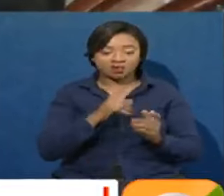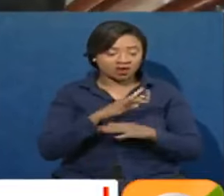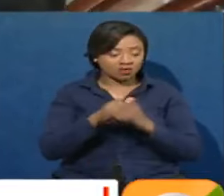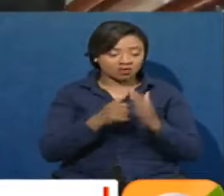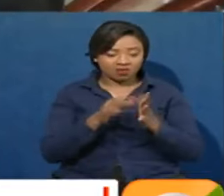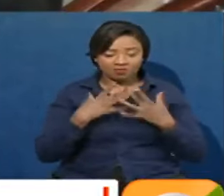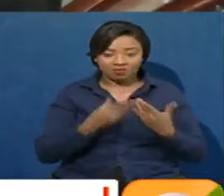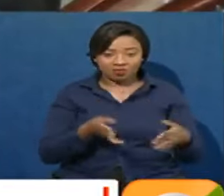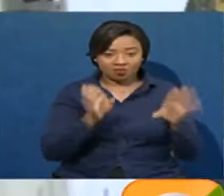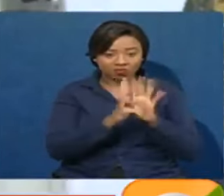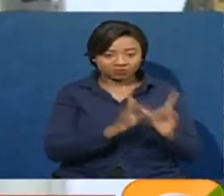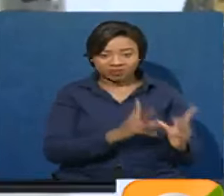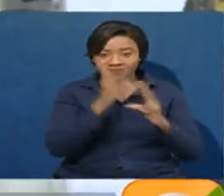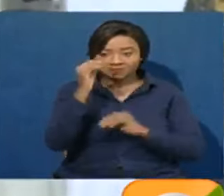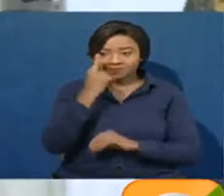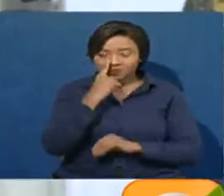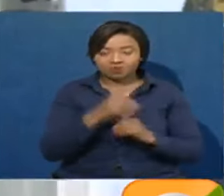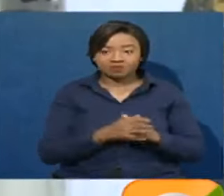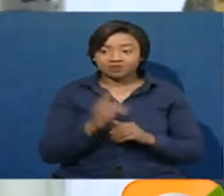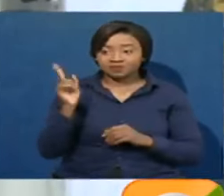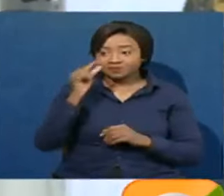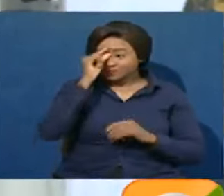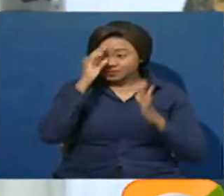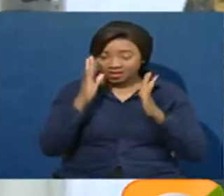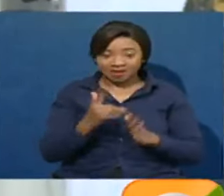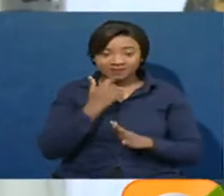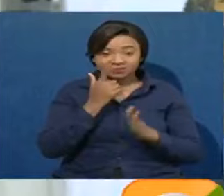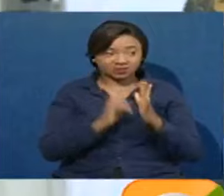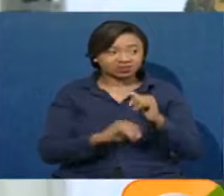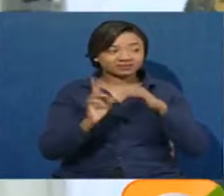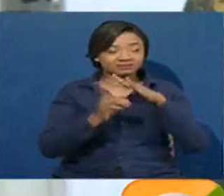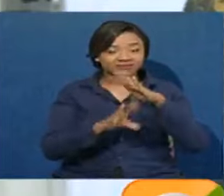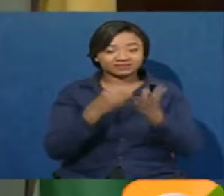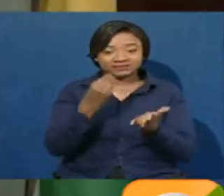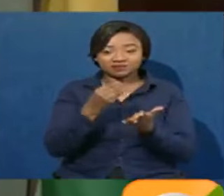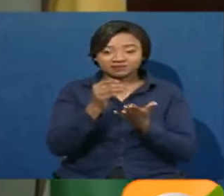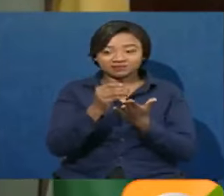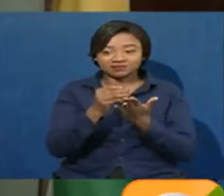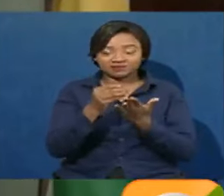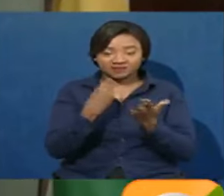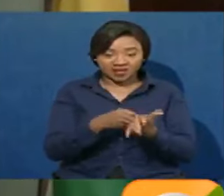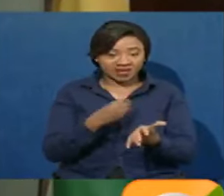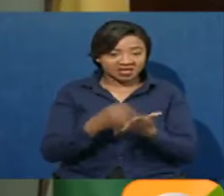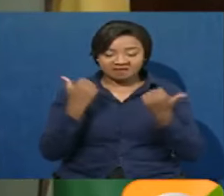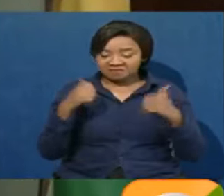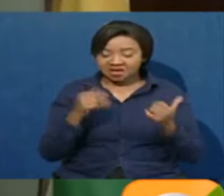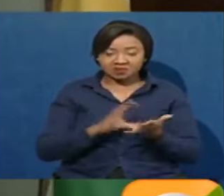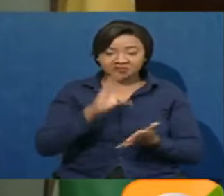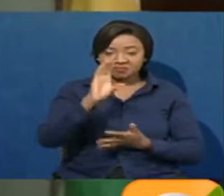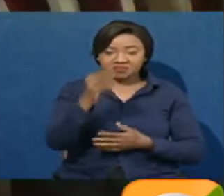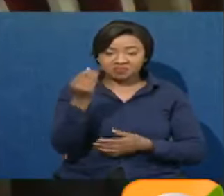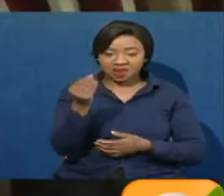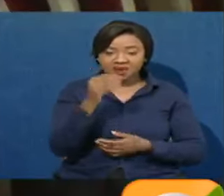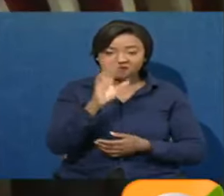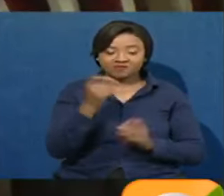nyumbani wakajitetee kule mbele. Kulingana na magavana, wizara ya fedha bado haijatoa pesa za county tangu mwezi